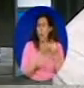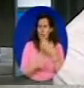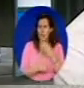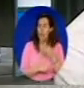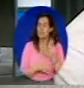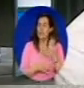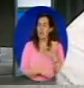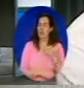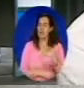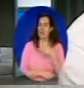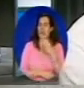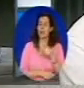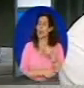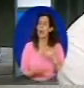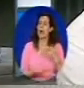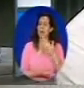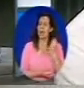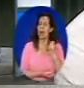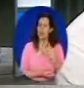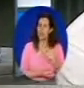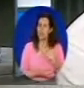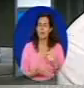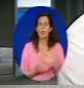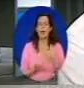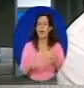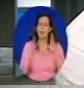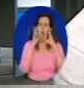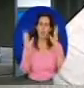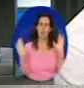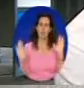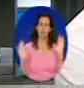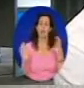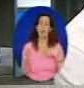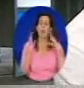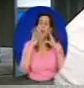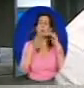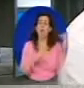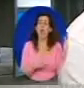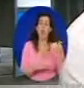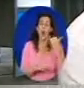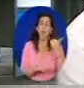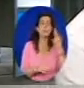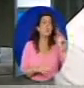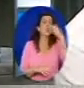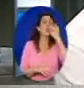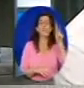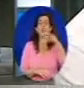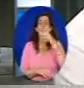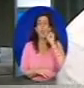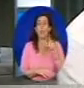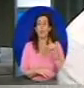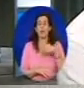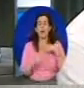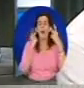ישראלים, אבל זה מאוד חזק אצל ישראלים, ויש לזה סיבה. חוסר האמונה שלנו במערכת, האמונה שכל הזמן יש עסקה יותר טובה, מובילים